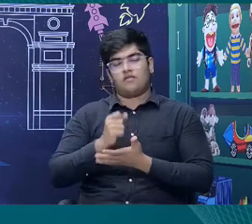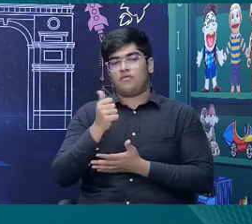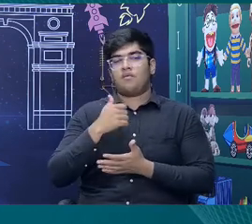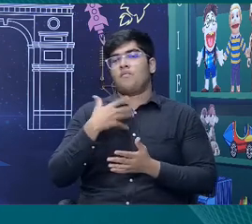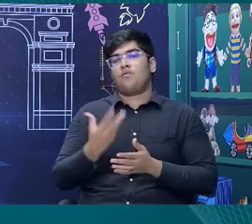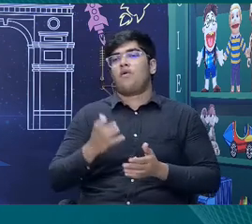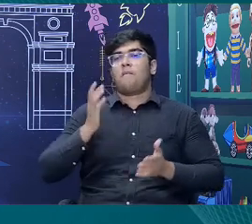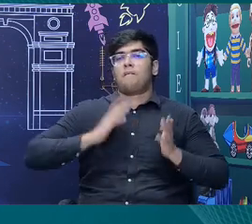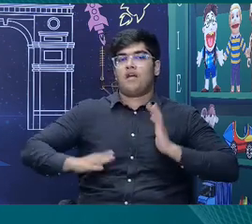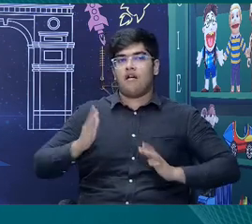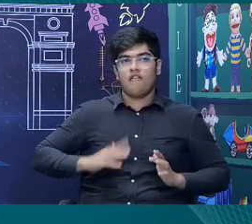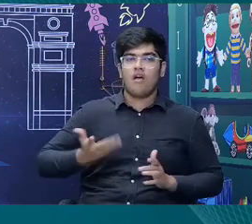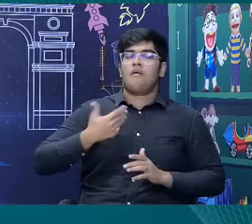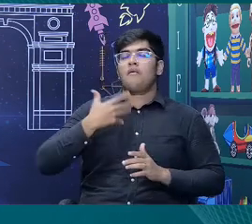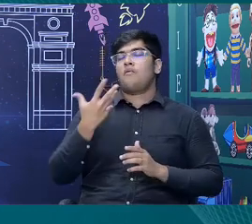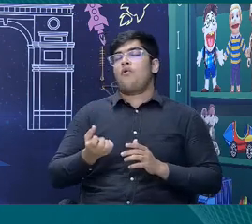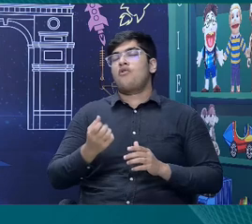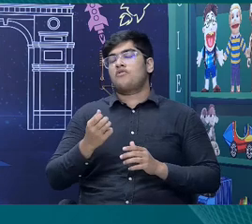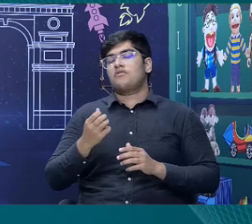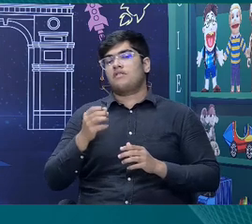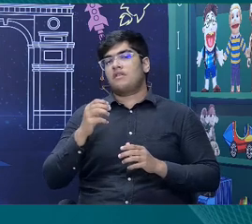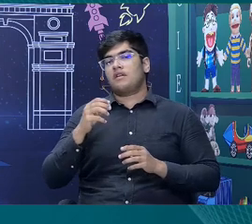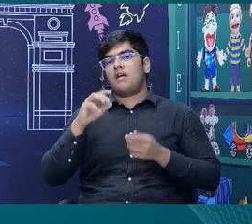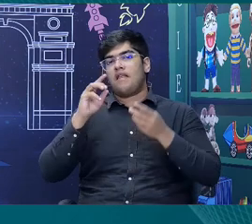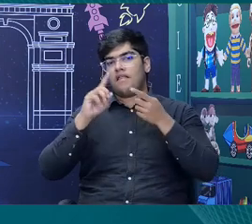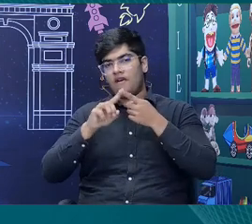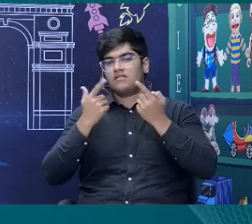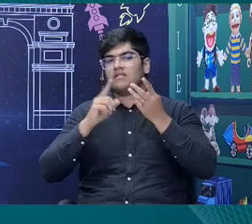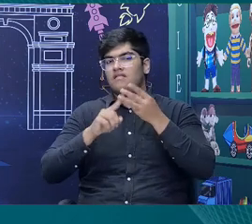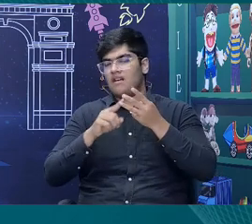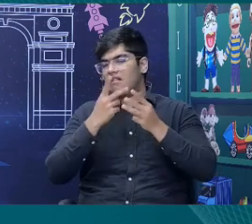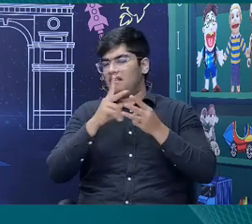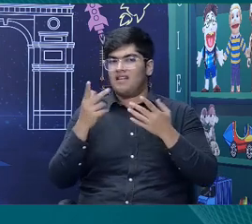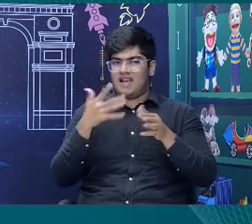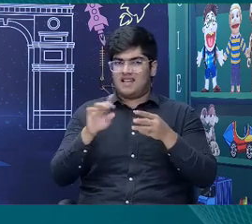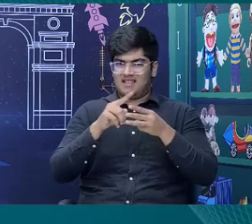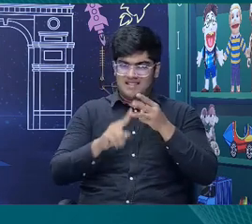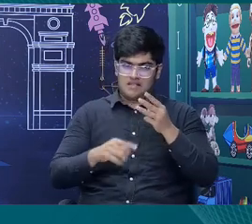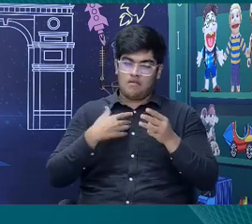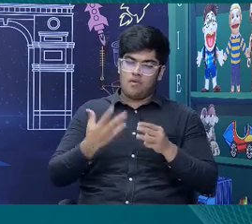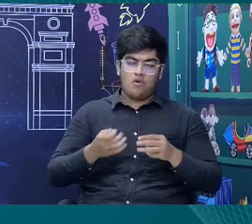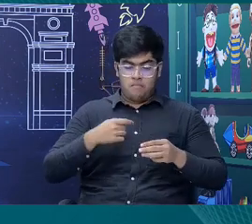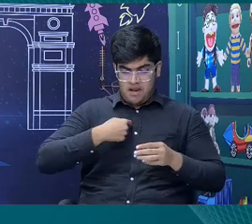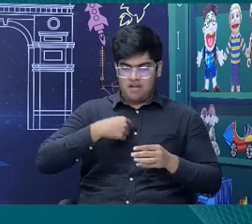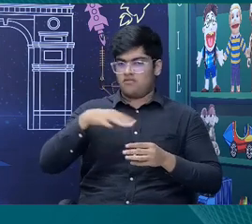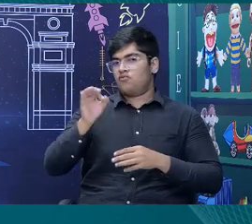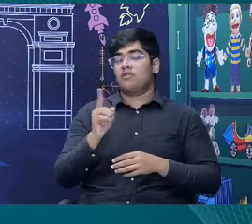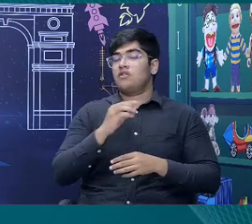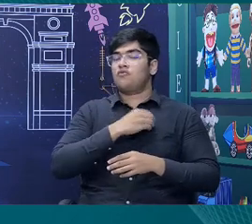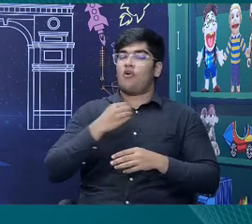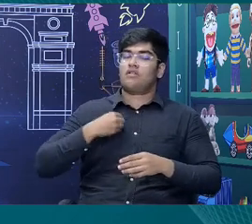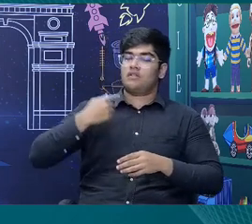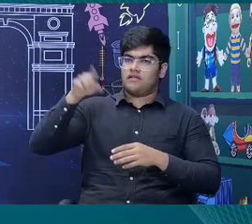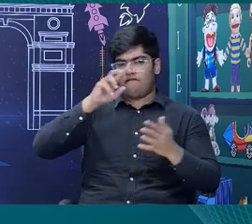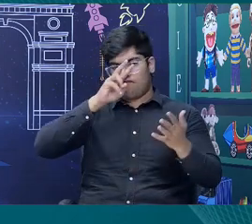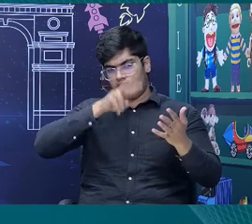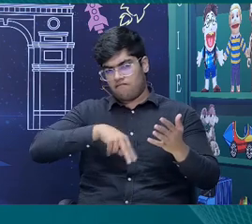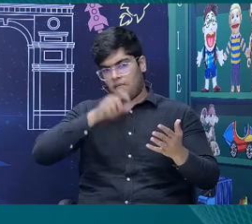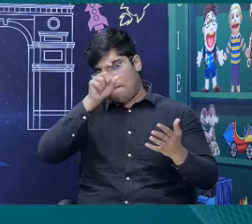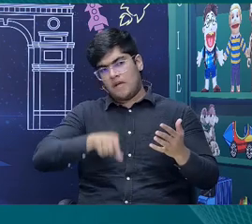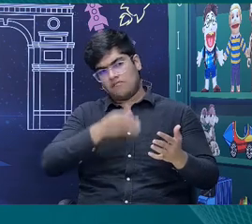कि मुझे बिहेवियर थेरेपी ही चाहिए वो एक डॉक्टर एक साइकोलॉजि ही आपको डिसाइड करके बताएगा कि आपको क्या थेरेपी